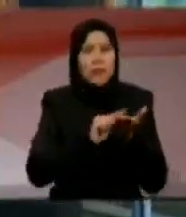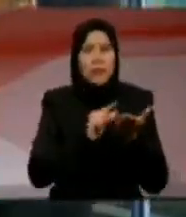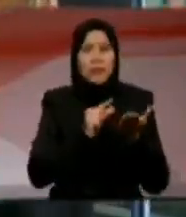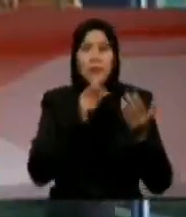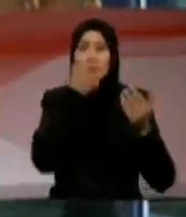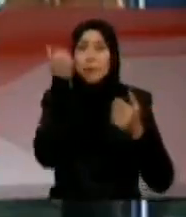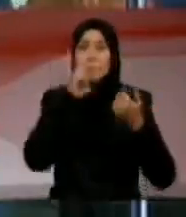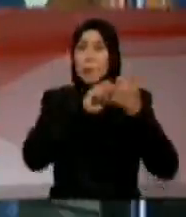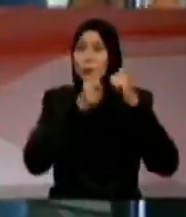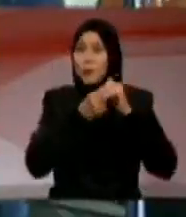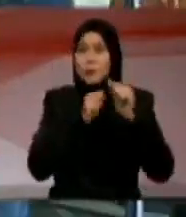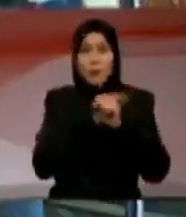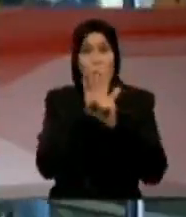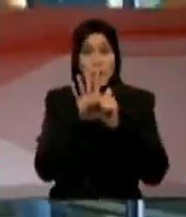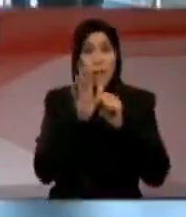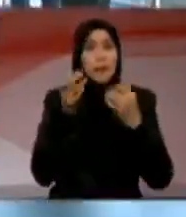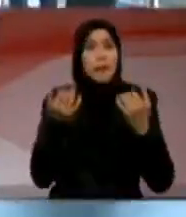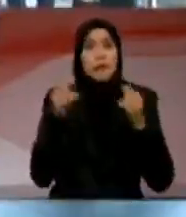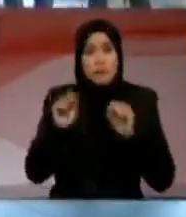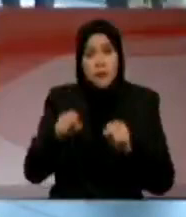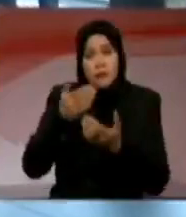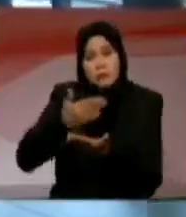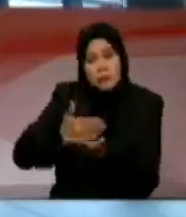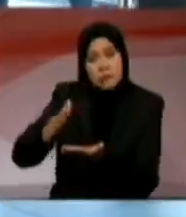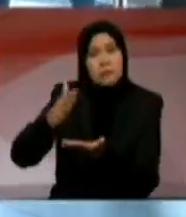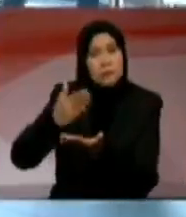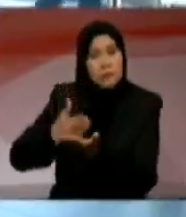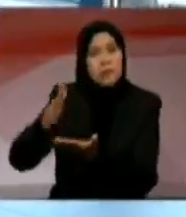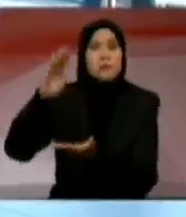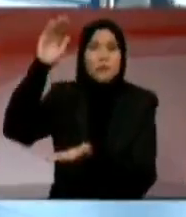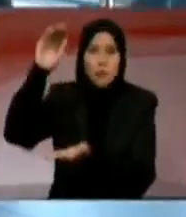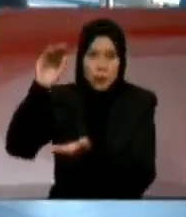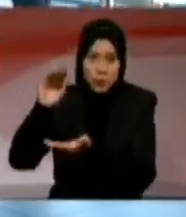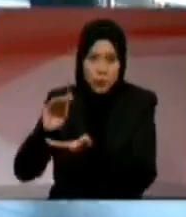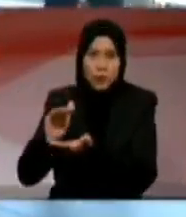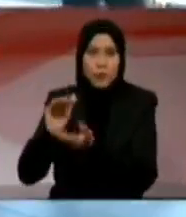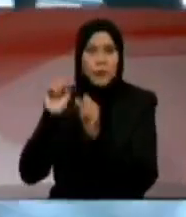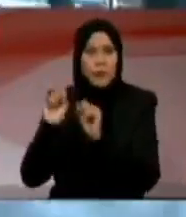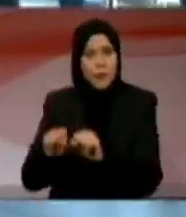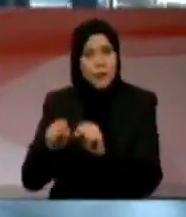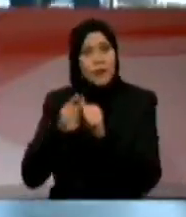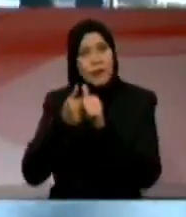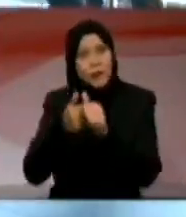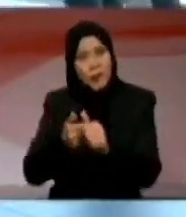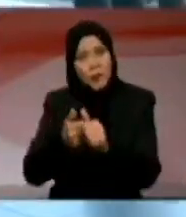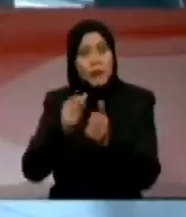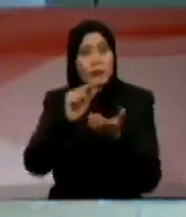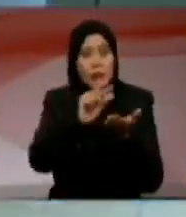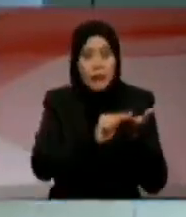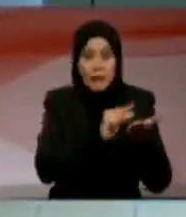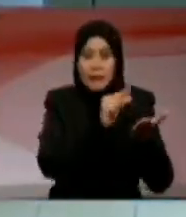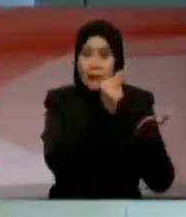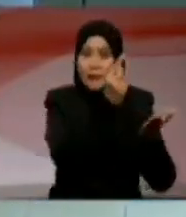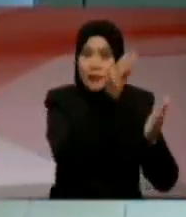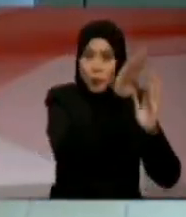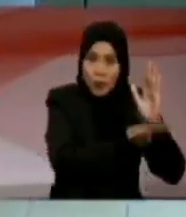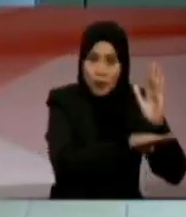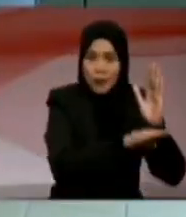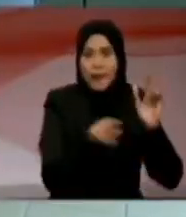bayaran angsuran bulanan akan dikurangkan Selaras nyangka ada pengurangan gaji